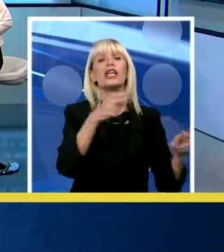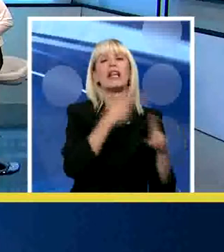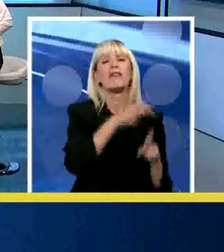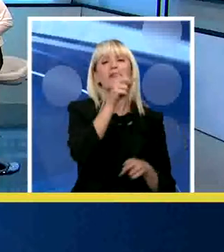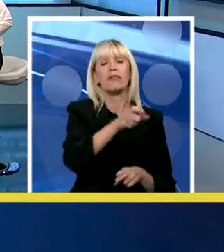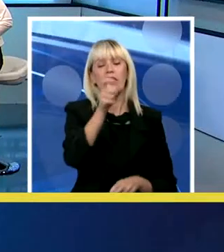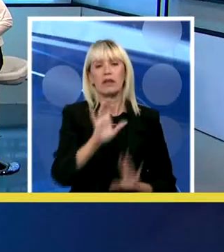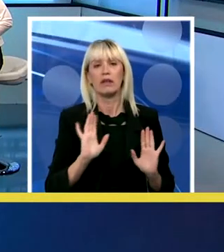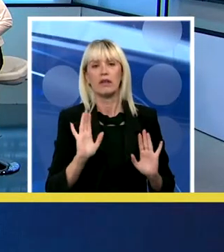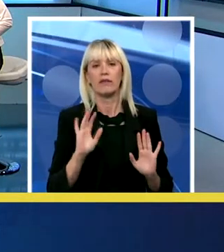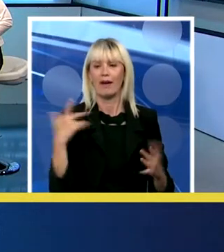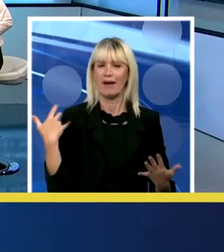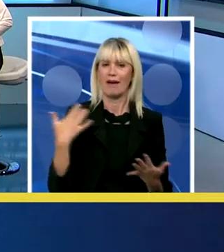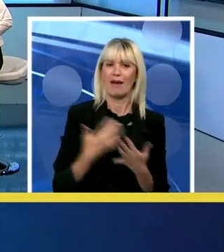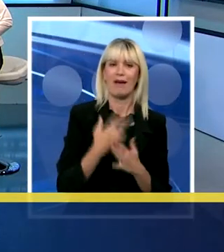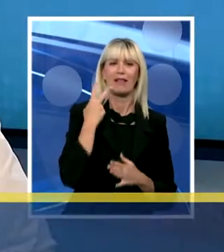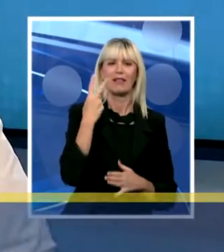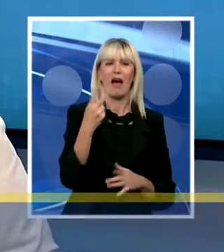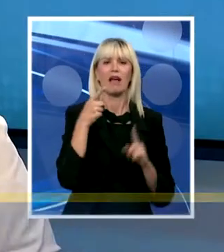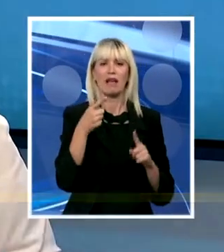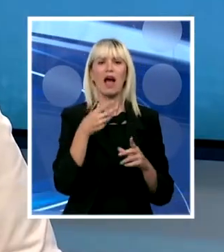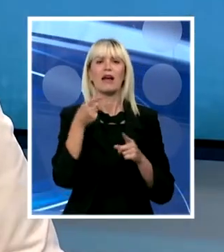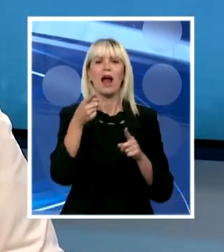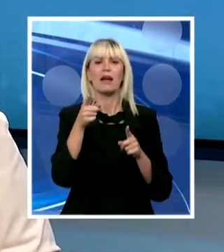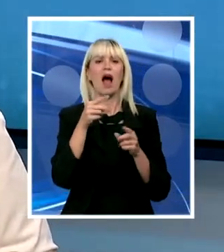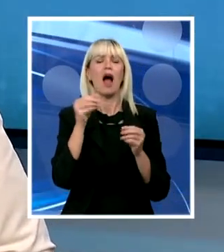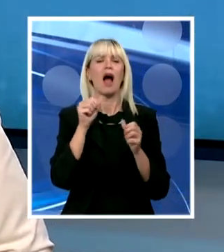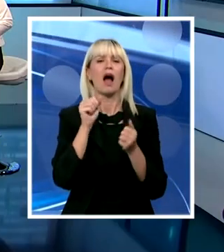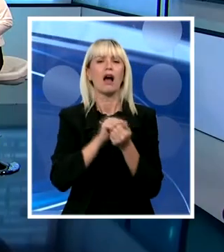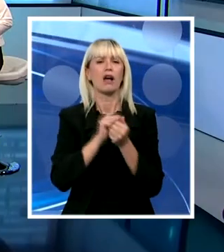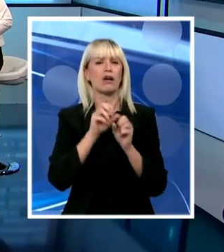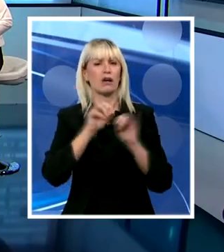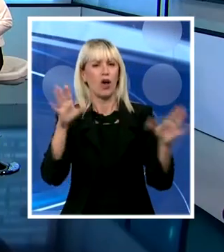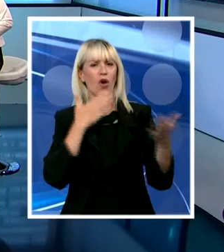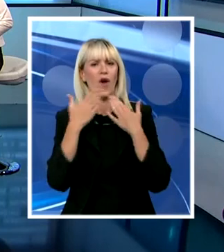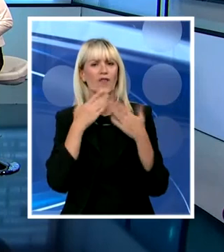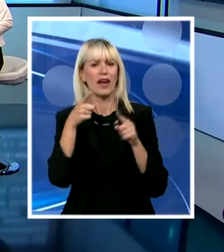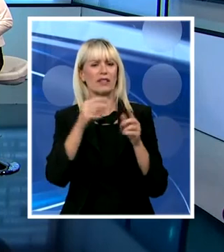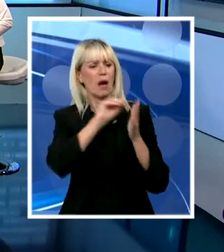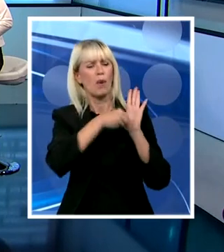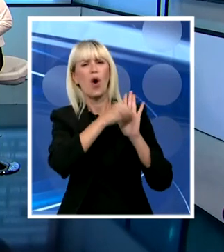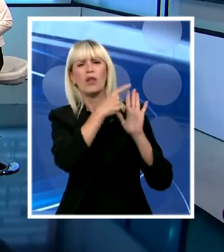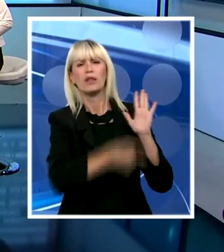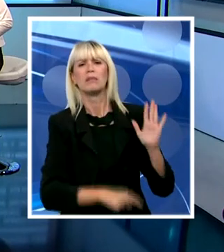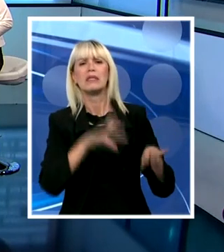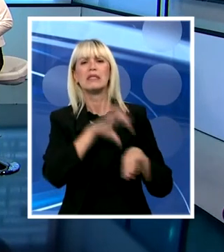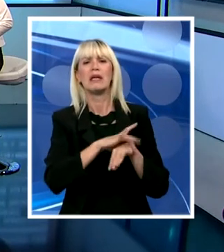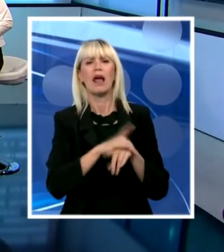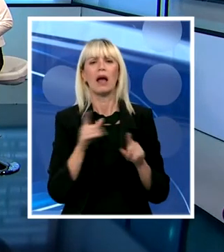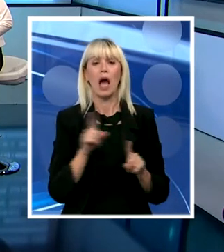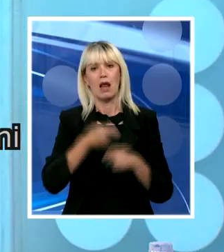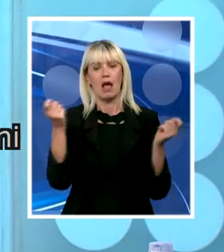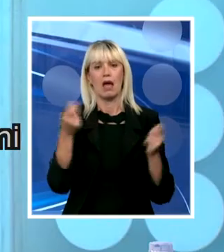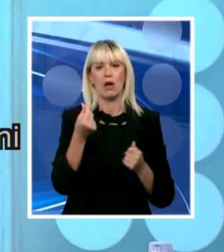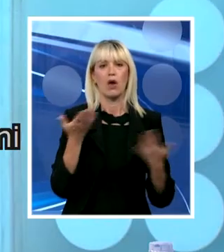segíteni a munkáltatókat. Sőt, még az egyének és vállalkozások esetében is folytatódhat a hitelmoratórium meghatározott feltételek